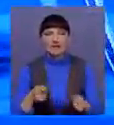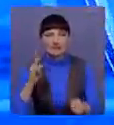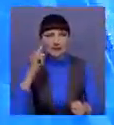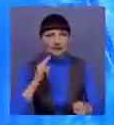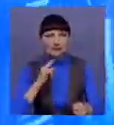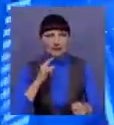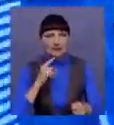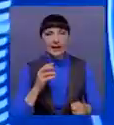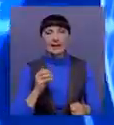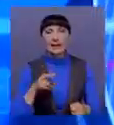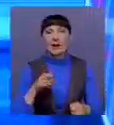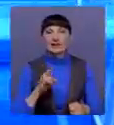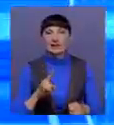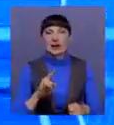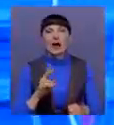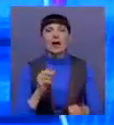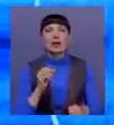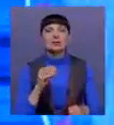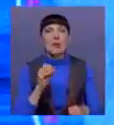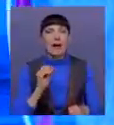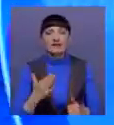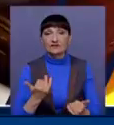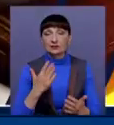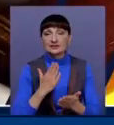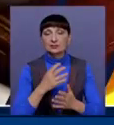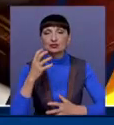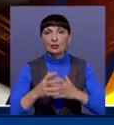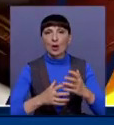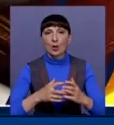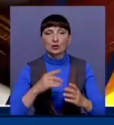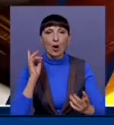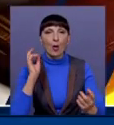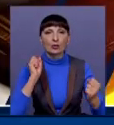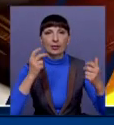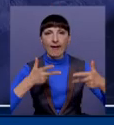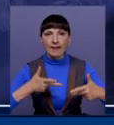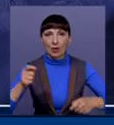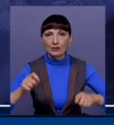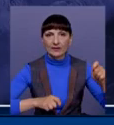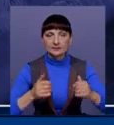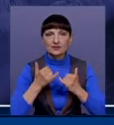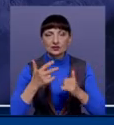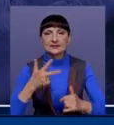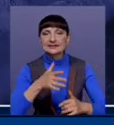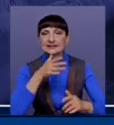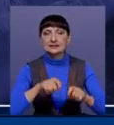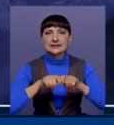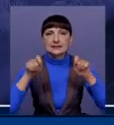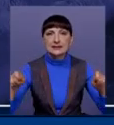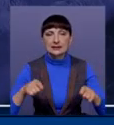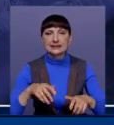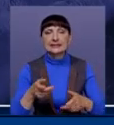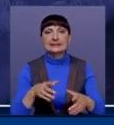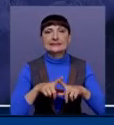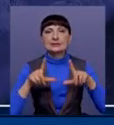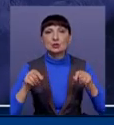Казахстана Елбасы Канат Жумабаев. Сегодня состоялась международная онлайн-конференция, посвященная 30-летию учреждения Института